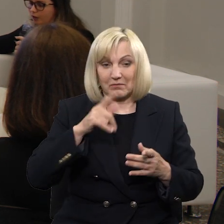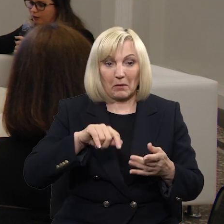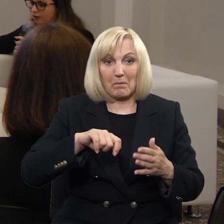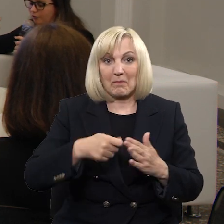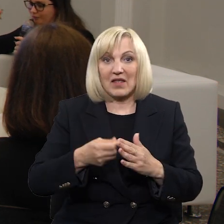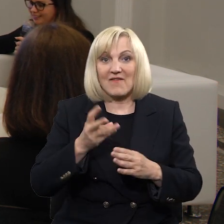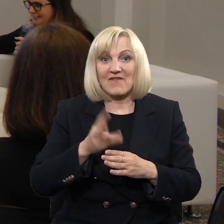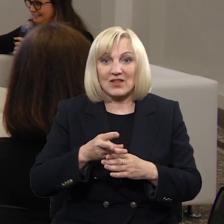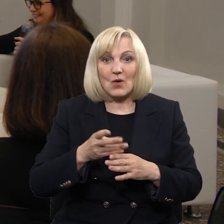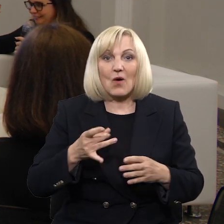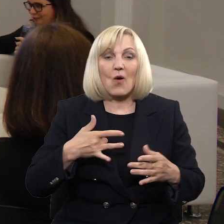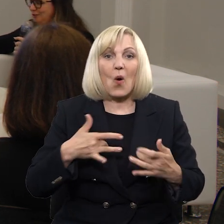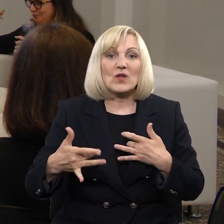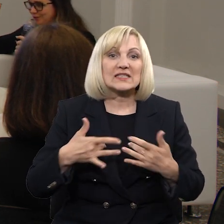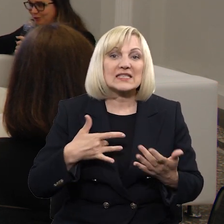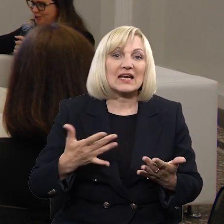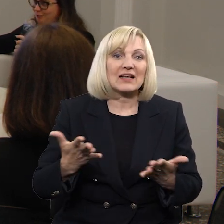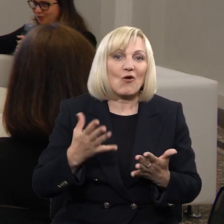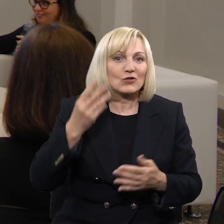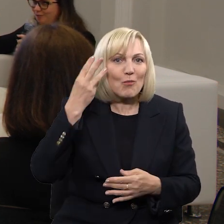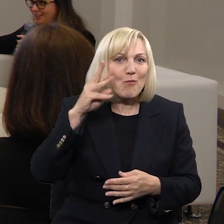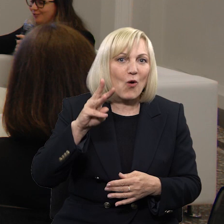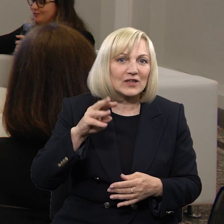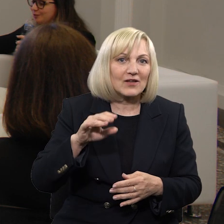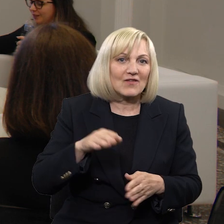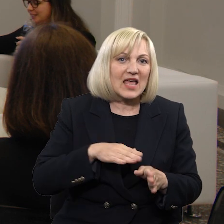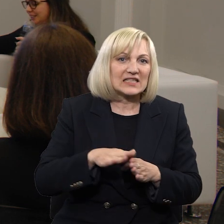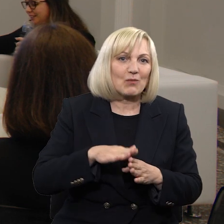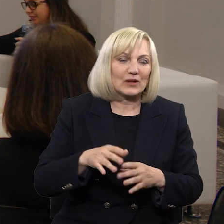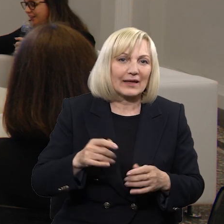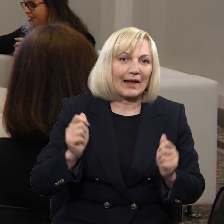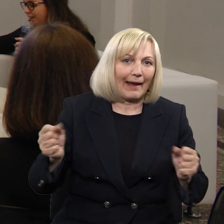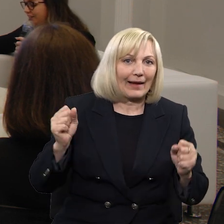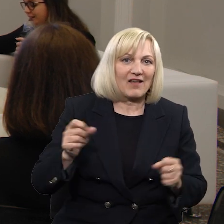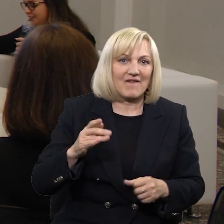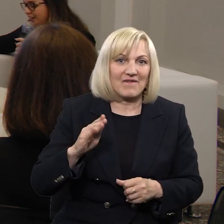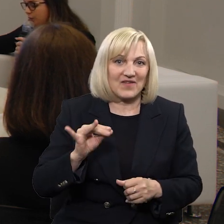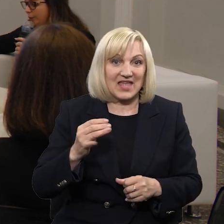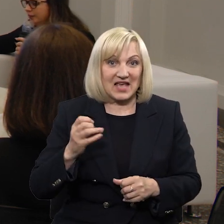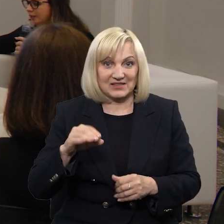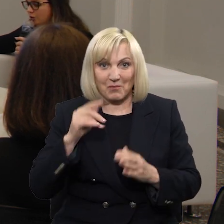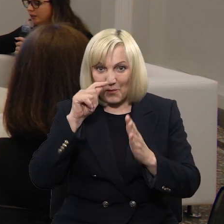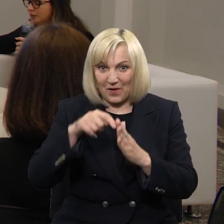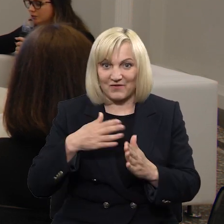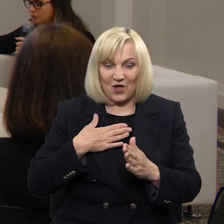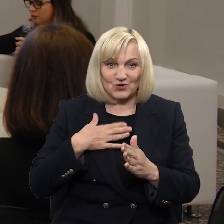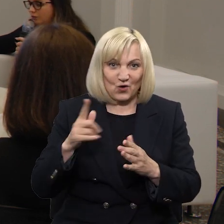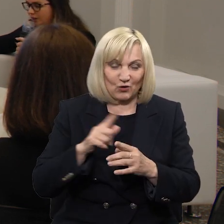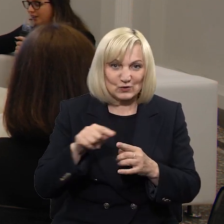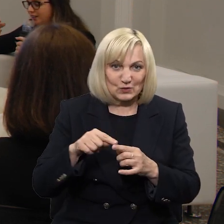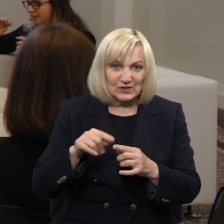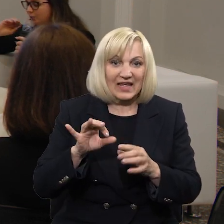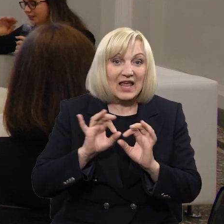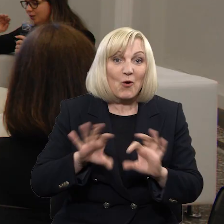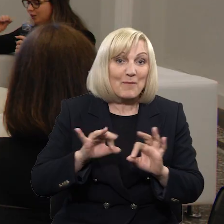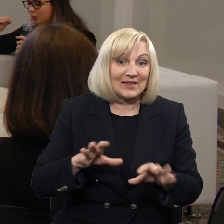видео концерт какого-нибудь очень модного молодежного исполнителя новики Fest попал на нашу онлайн экскурсию